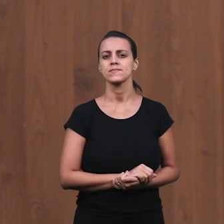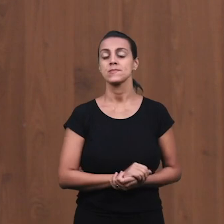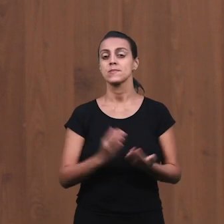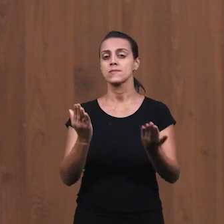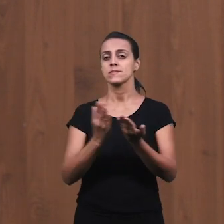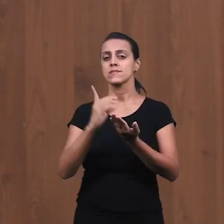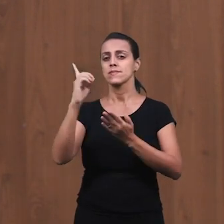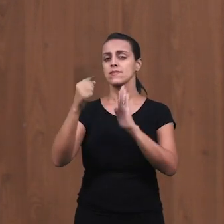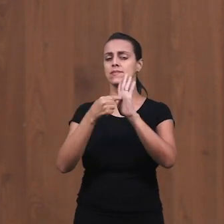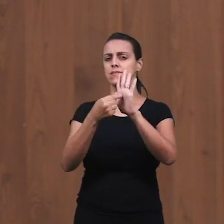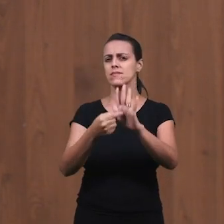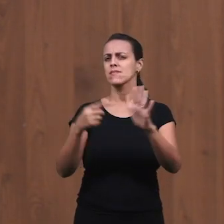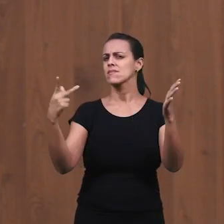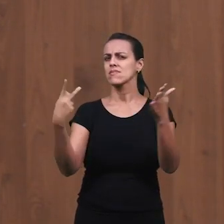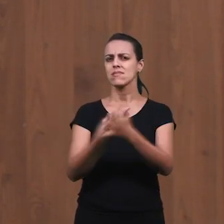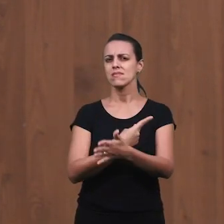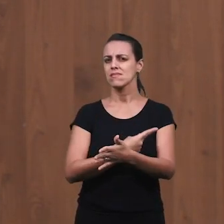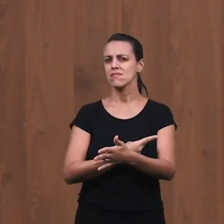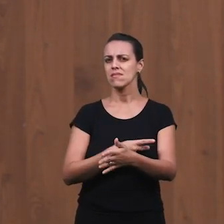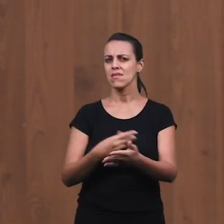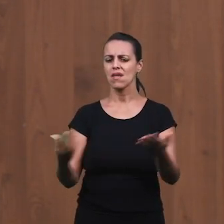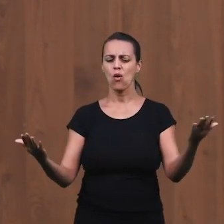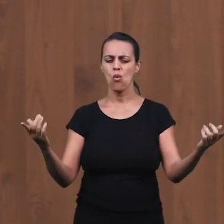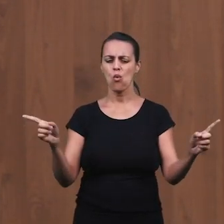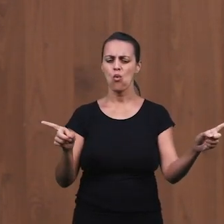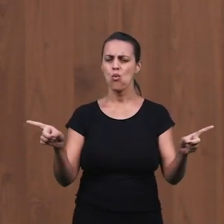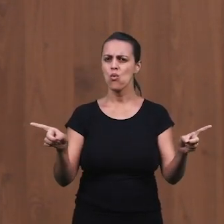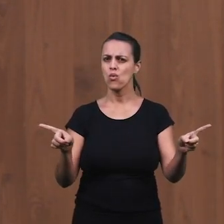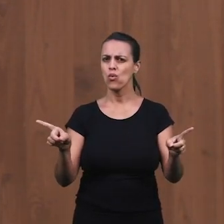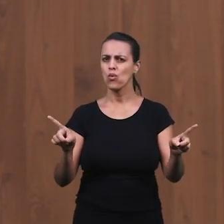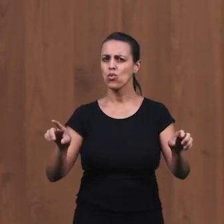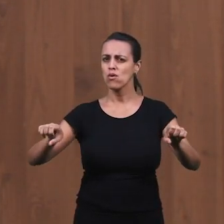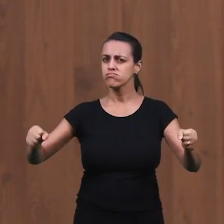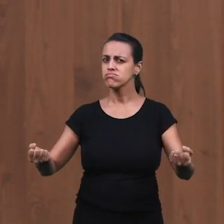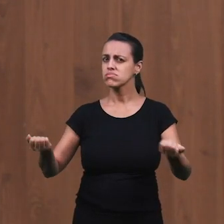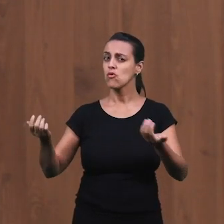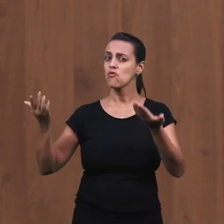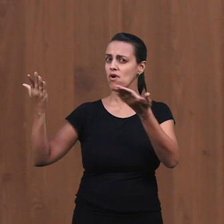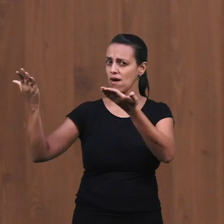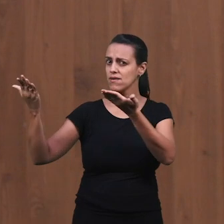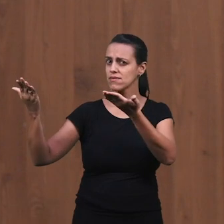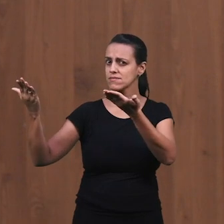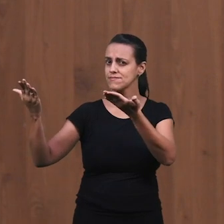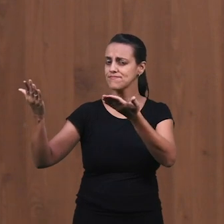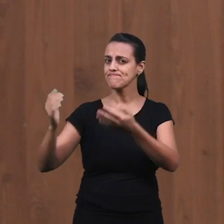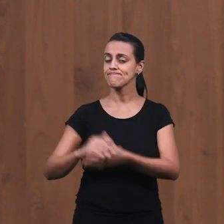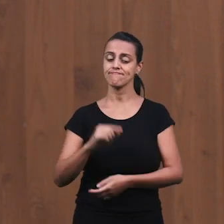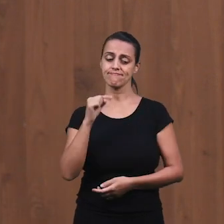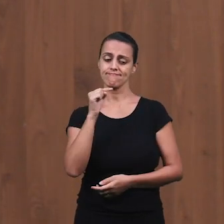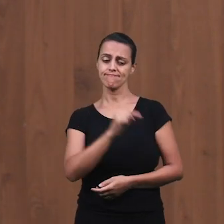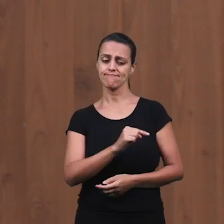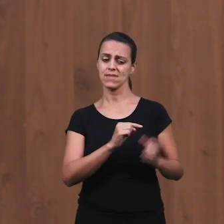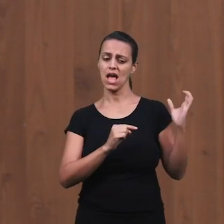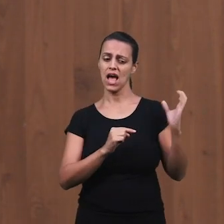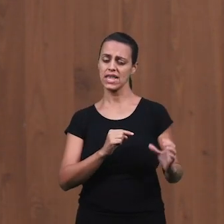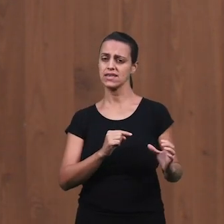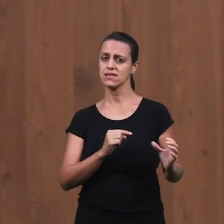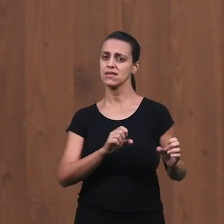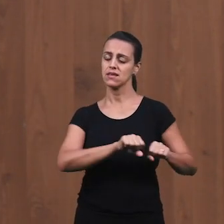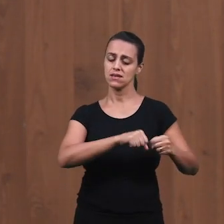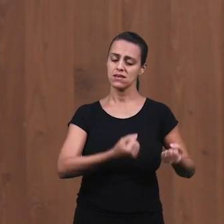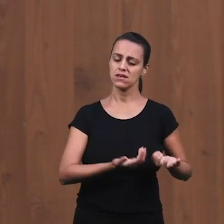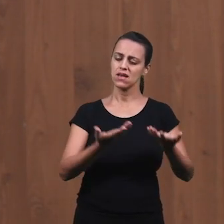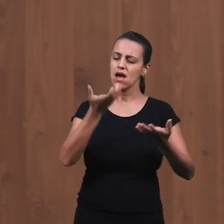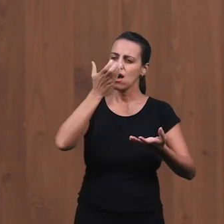parole nous raconte qu'un jour, chacun a ramené une offrande au Seigneur. Pendant que